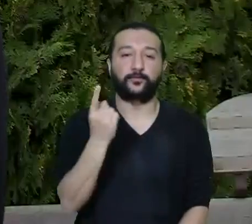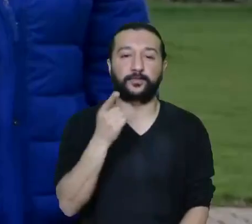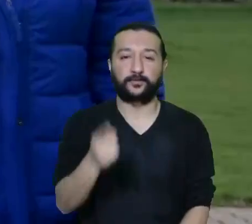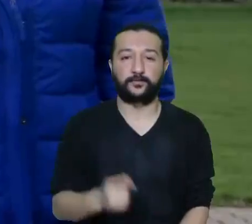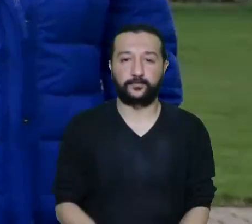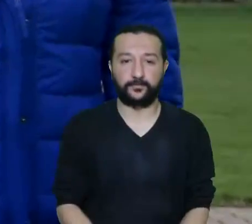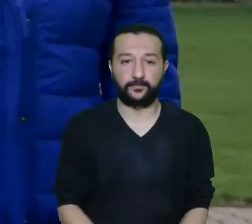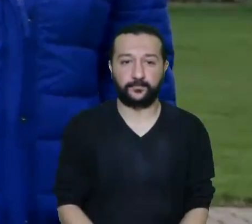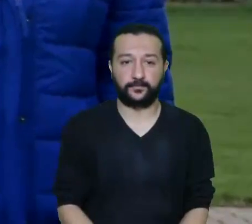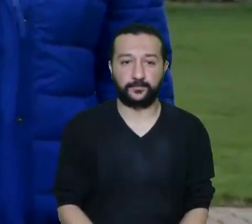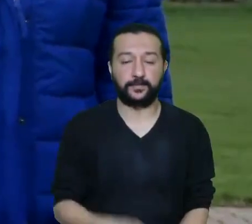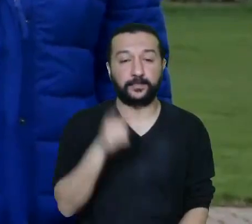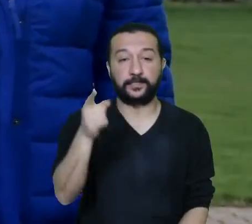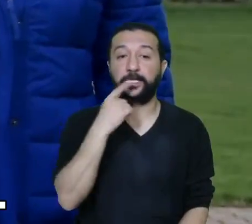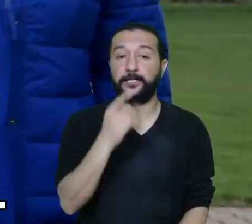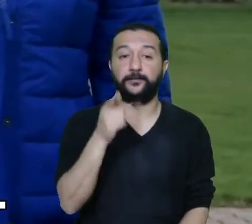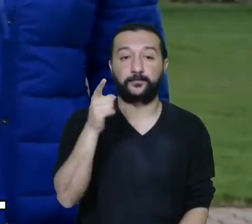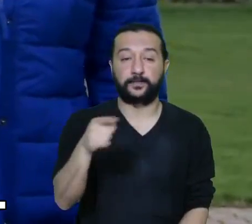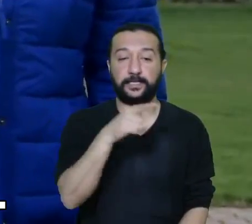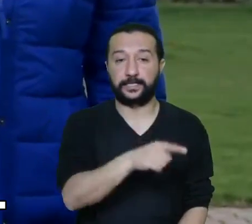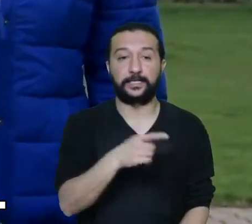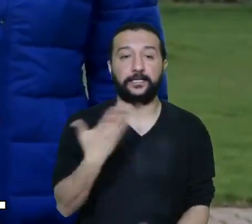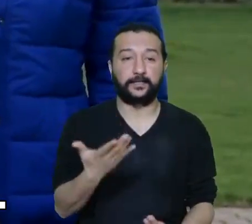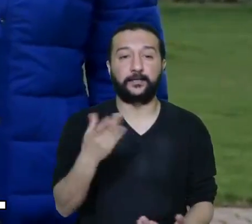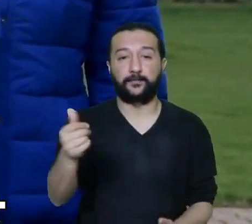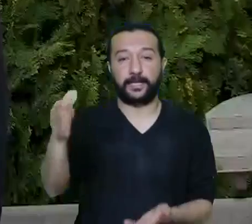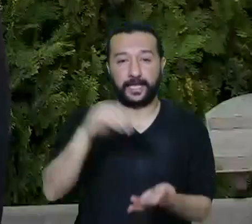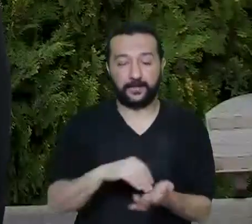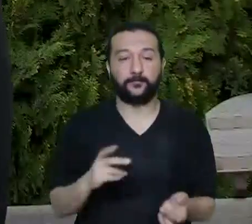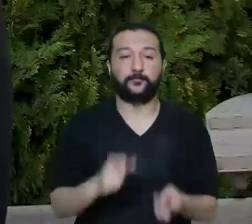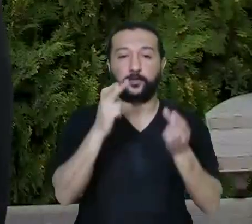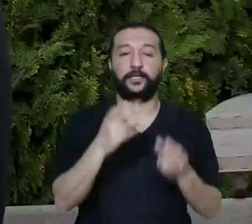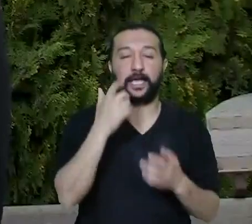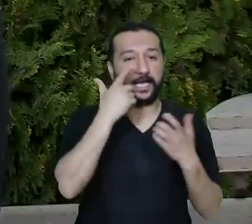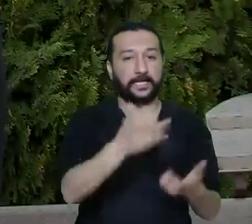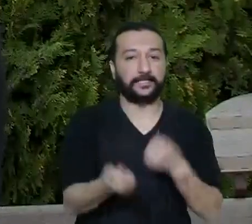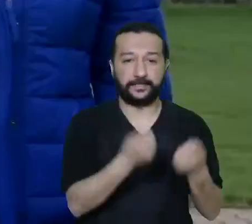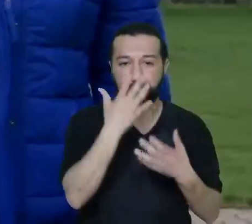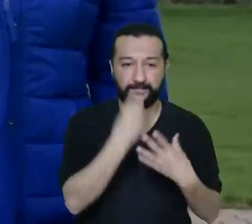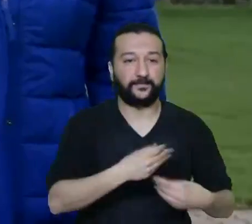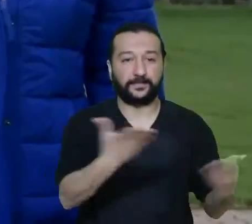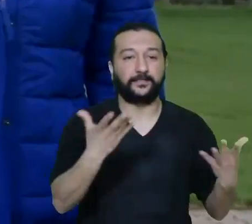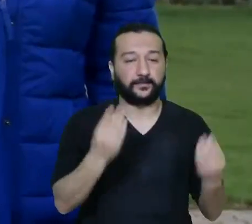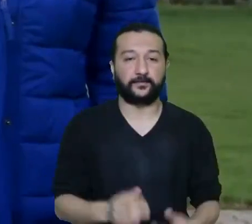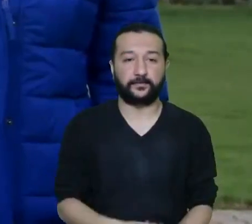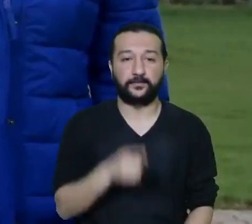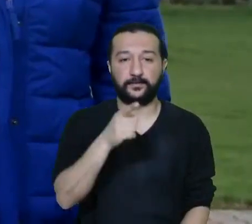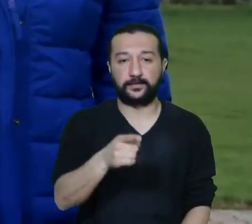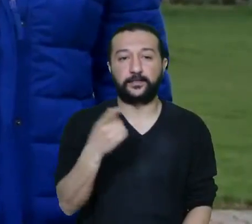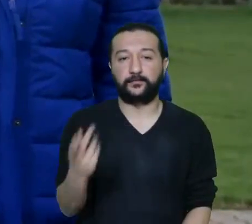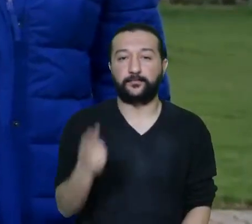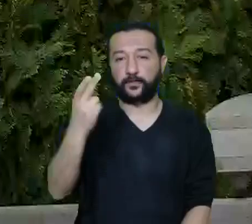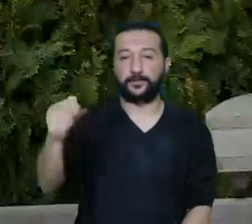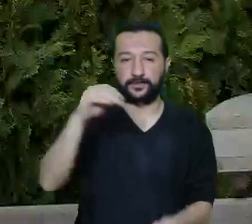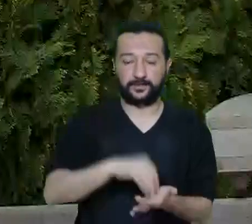şey. Şey diyorum, bu haydan gelen parayı hayır işlerine yatırsan, yani bu haydan